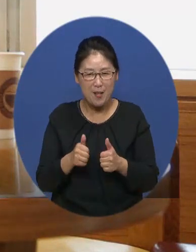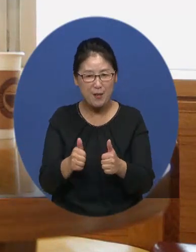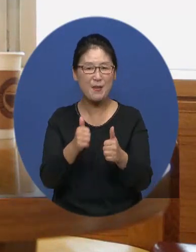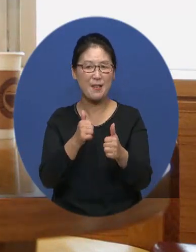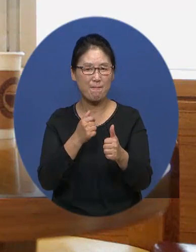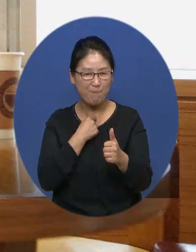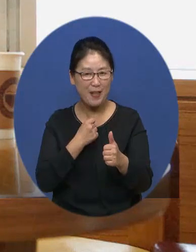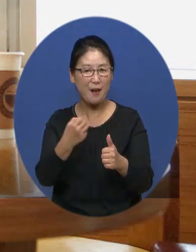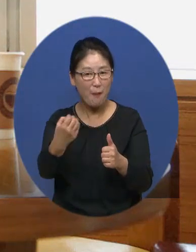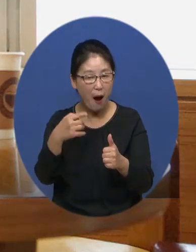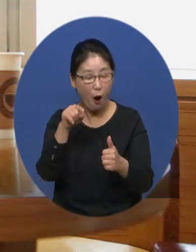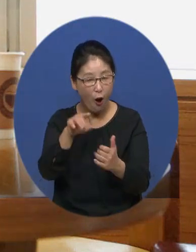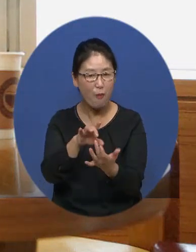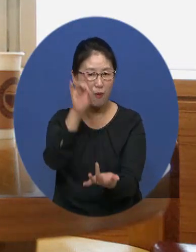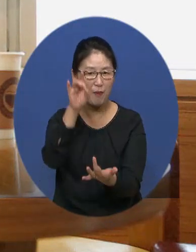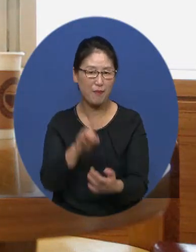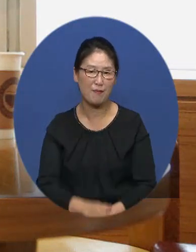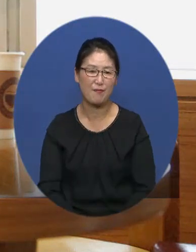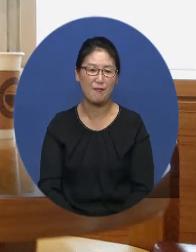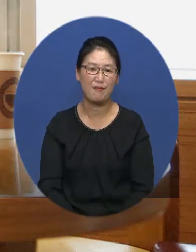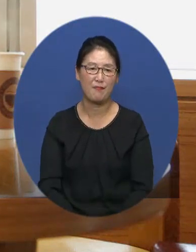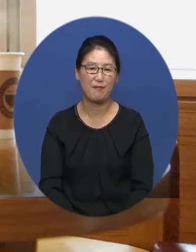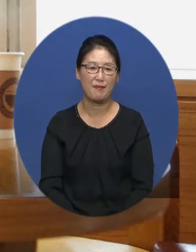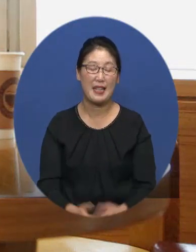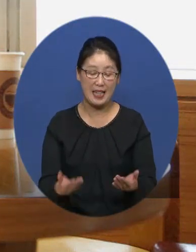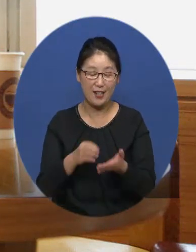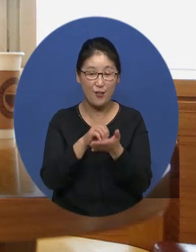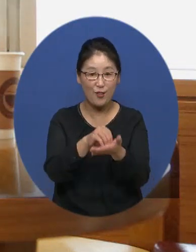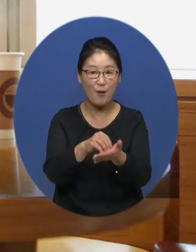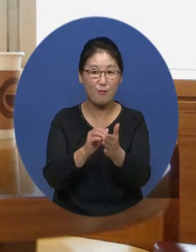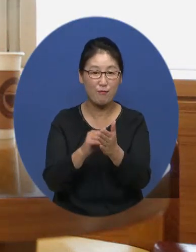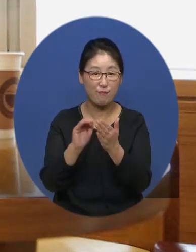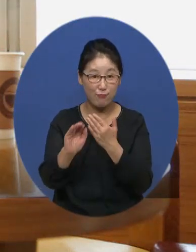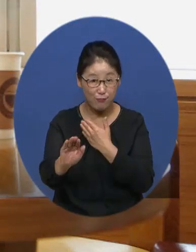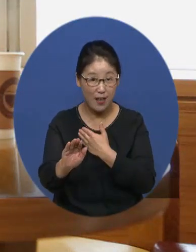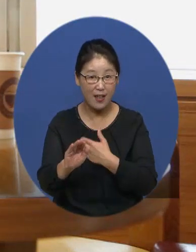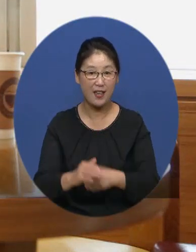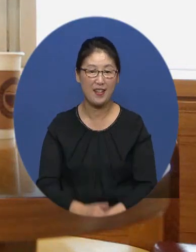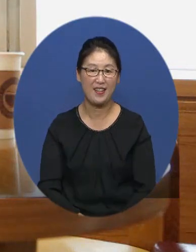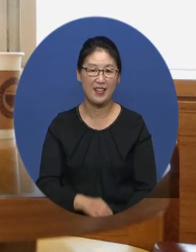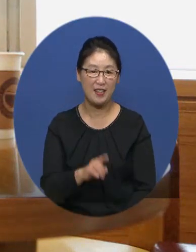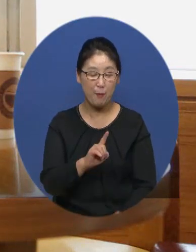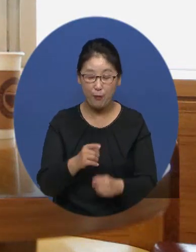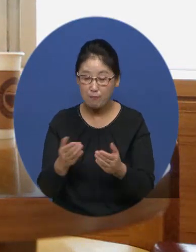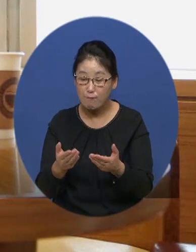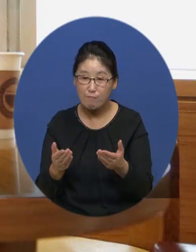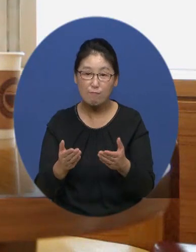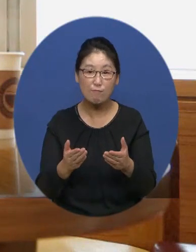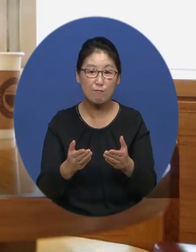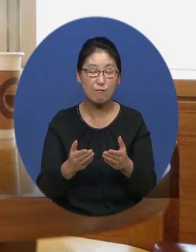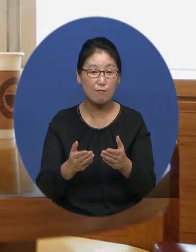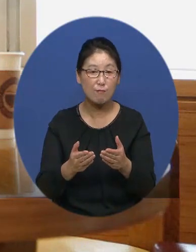직원을 저희가 채용하고 있습니다. 그래서 취업을 하게 되면 자연스럽게 업무를 하면서